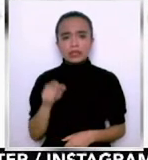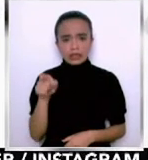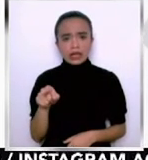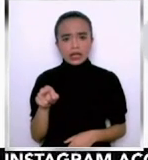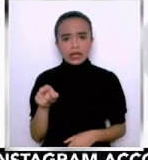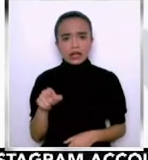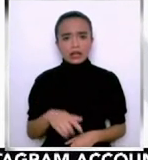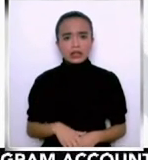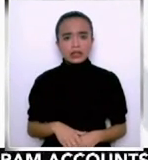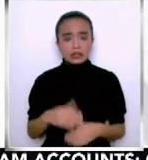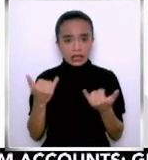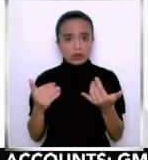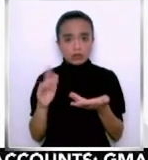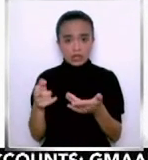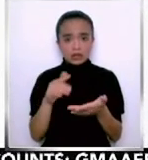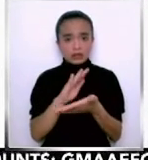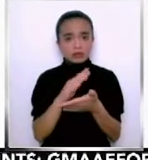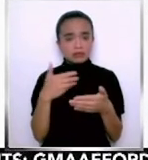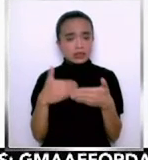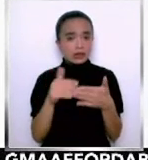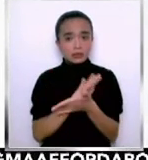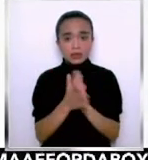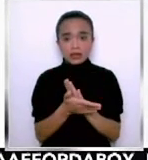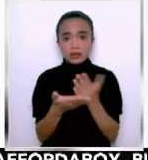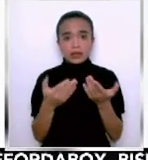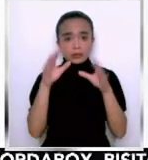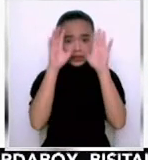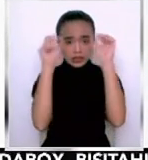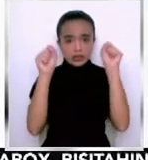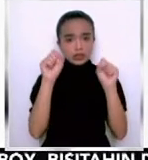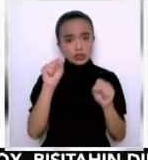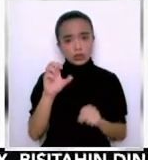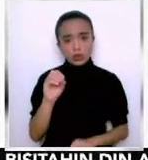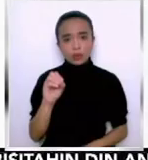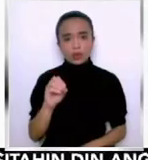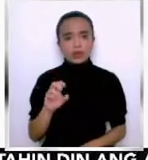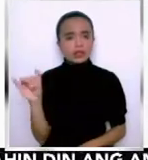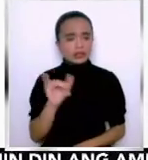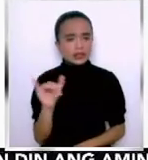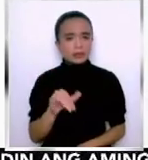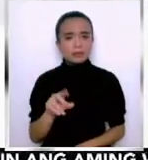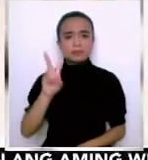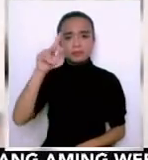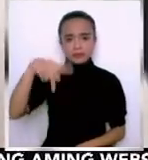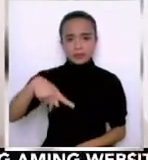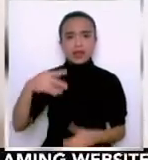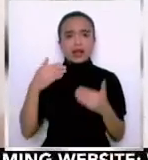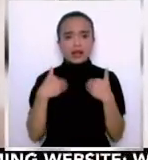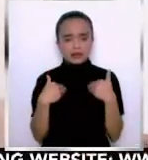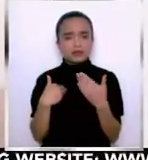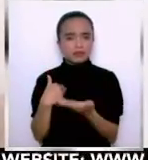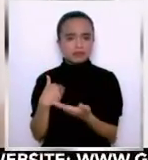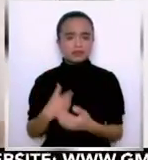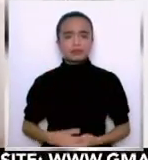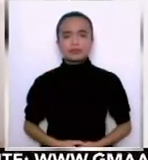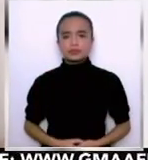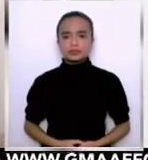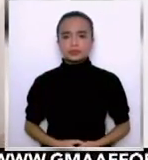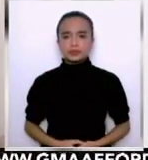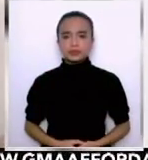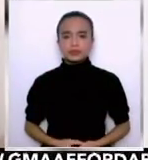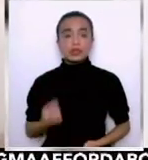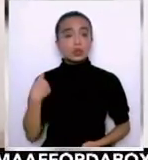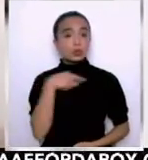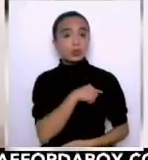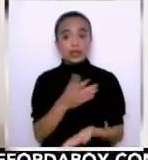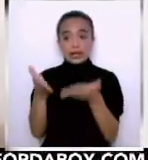incoming president, so he was created to be one. Mm-hmm. Pati na rin si Henday Sara, mayroon na rin siya. Hinihinga namin ang reaksyon ng kampo